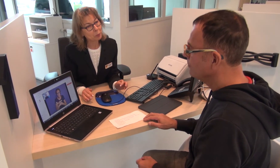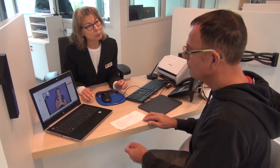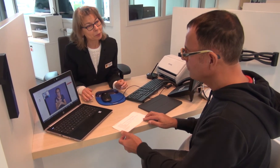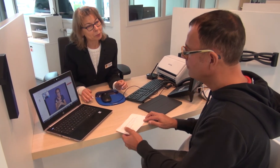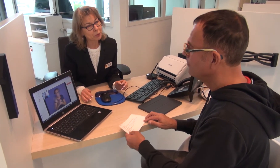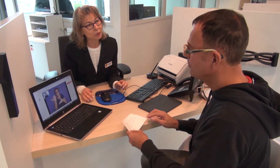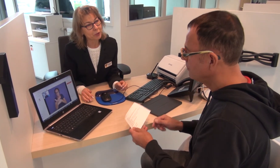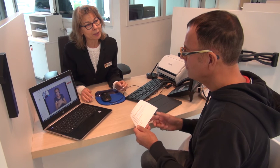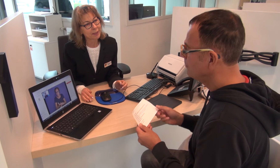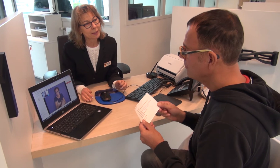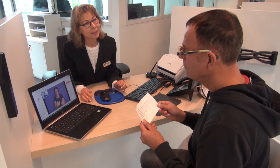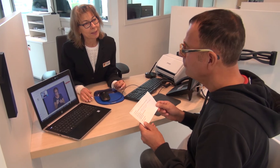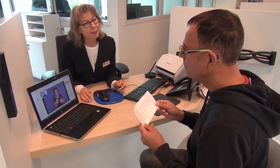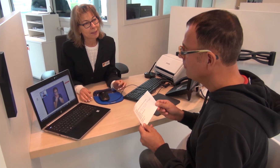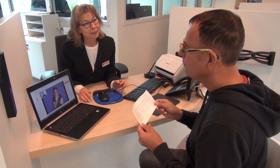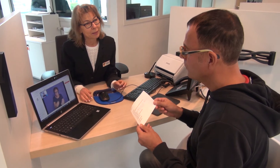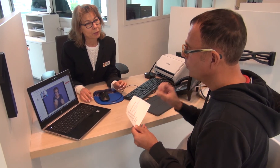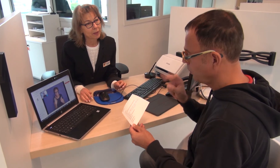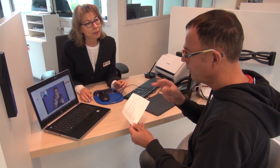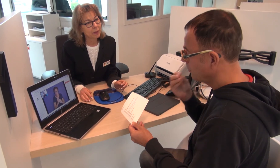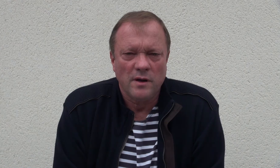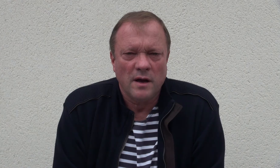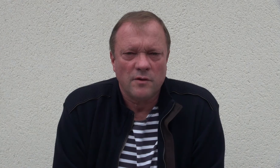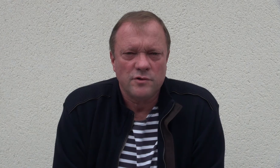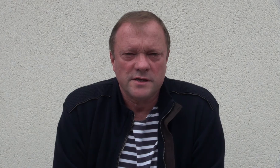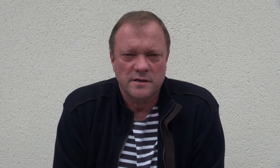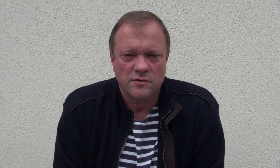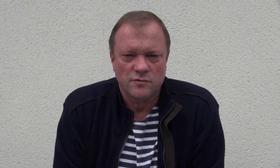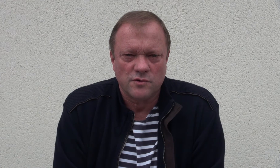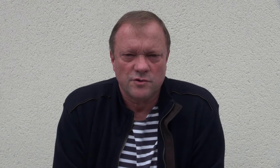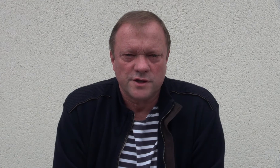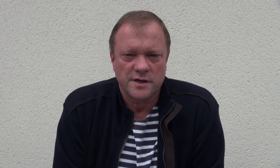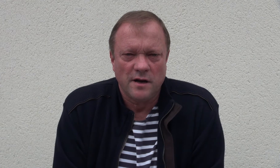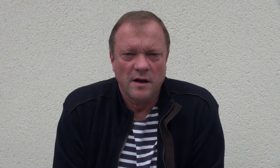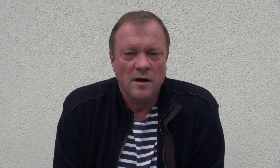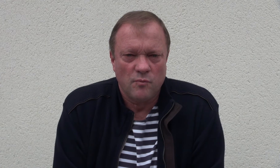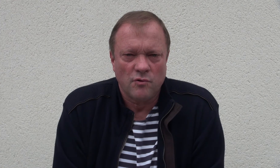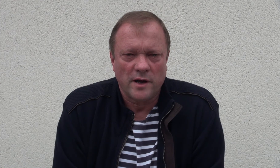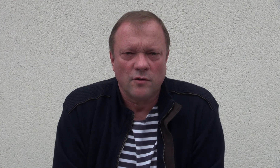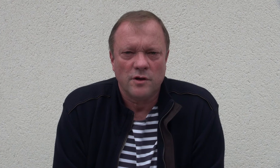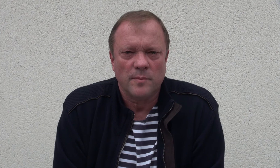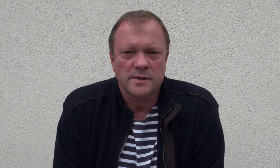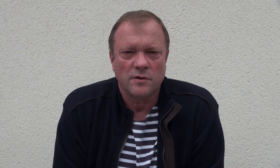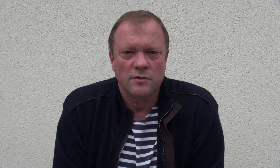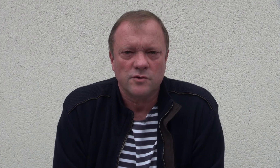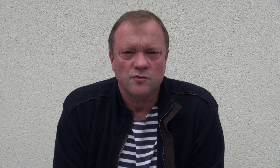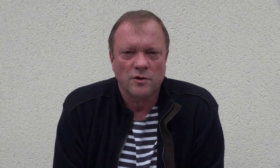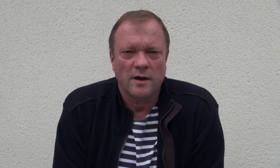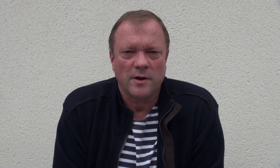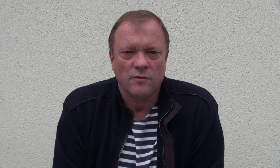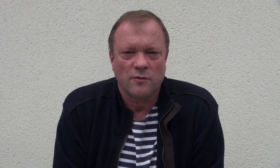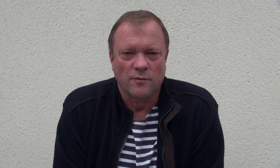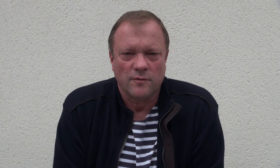Le personnel d'accueil de la mairie a été spécialement formé à l'utilisation de ce logiciel pour l'accueil des personnes